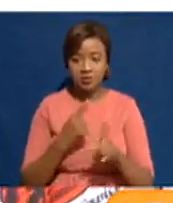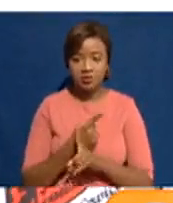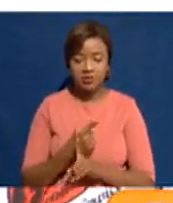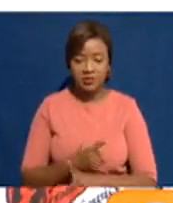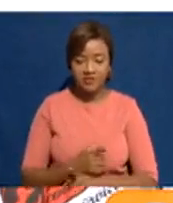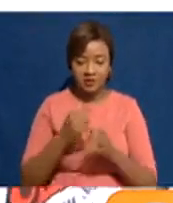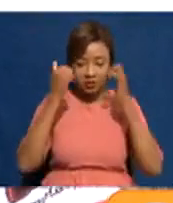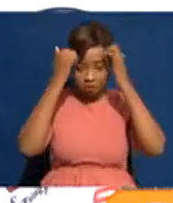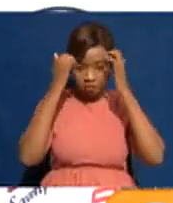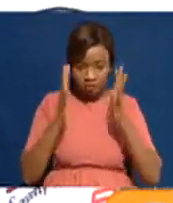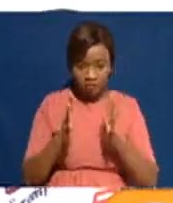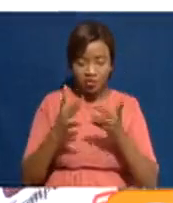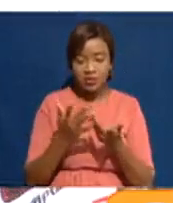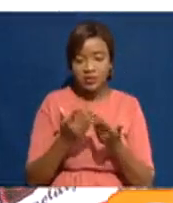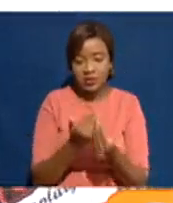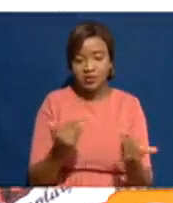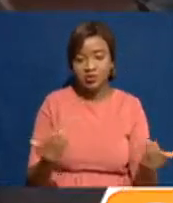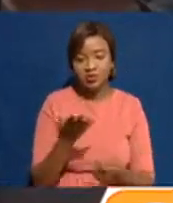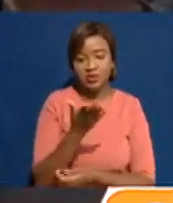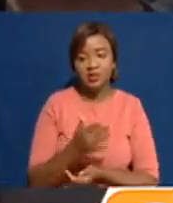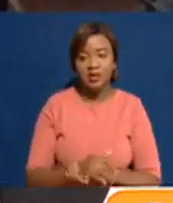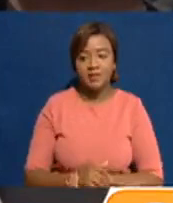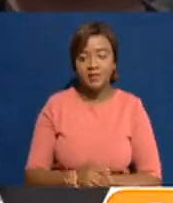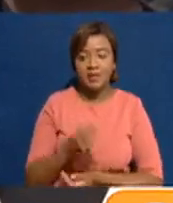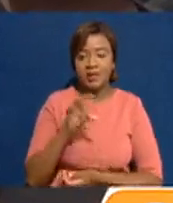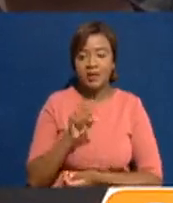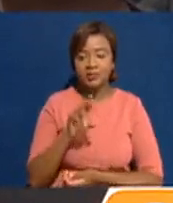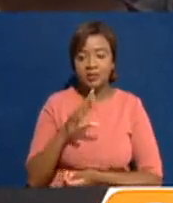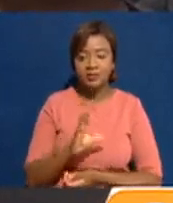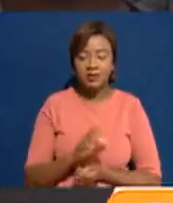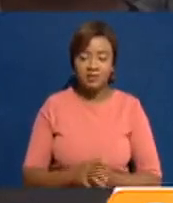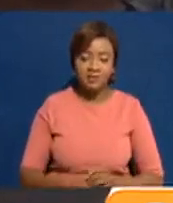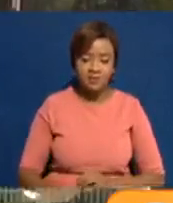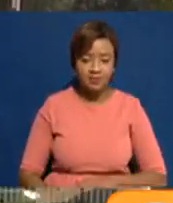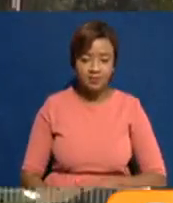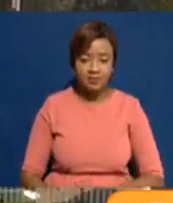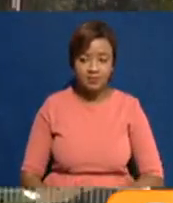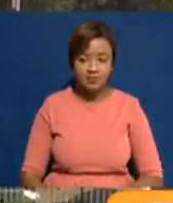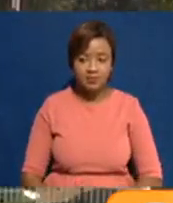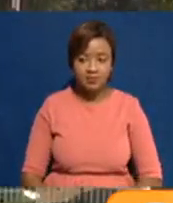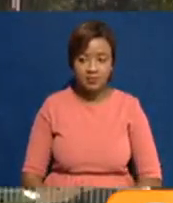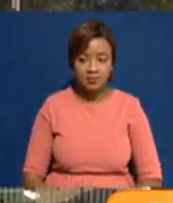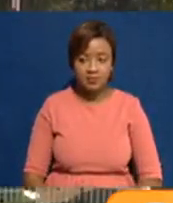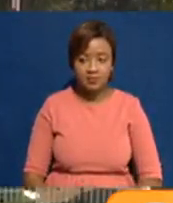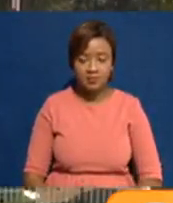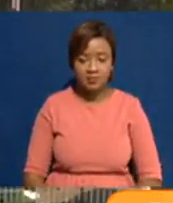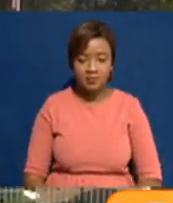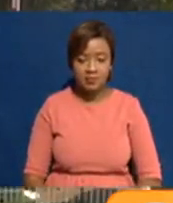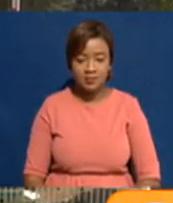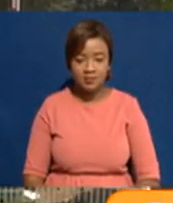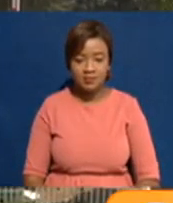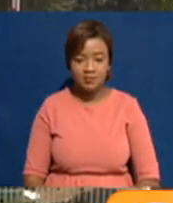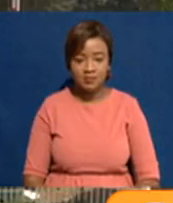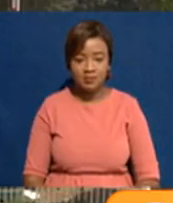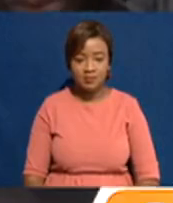njia mojawapo ya huduma kwa wananchi kila mwaka. Today we are here in Kisii, Kisii being the home from